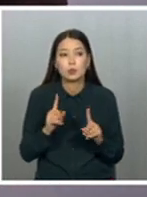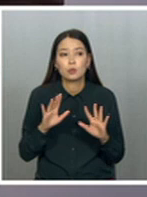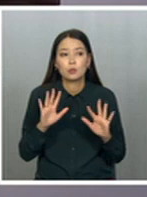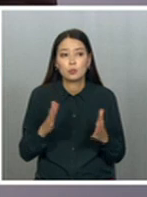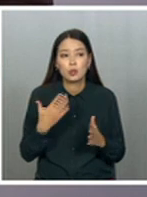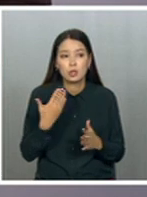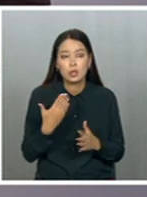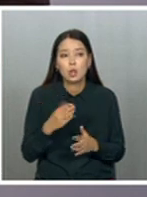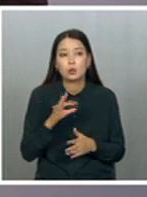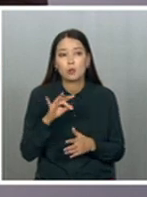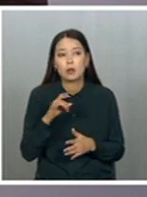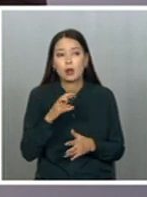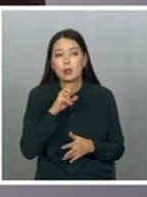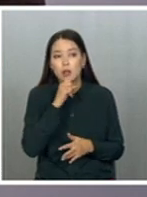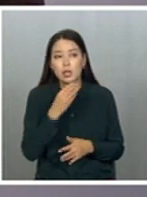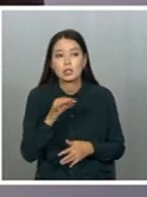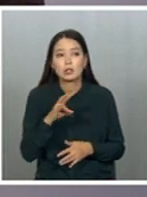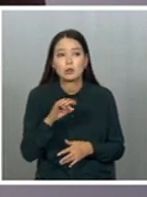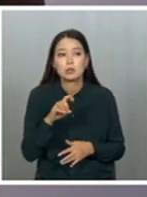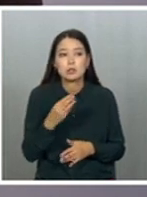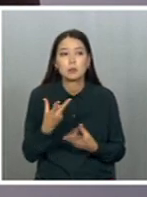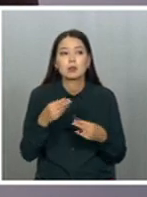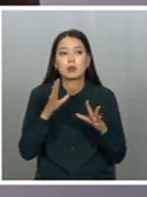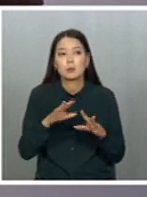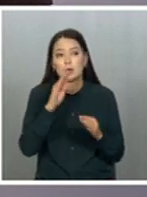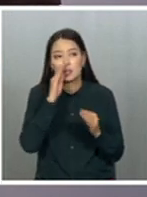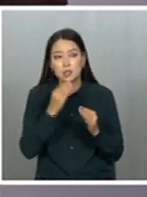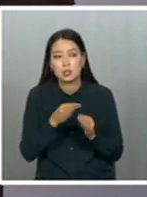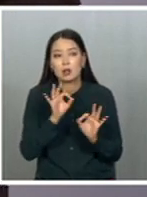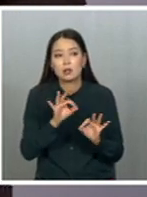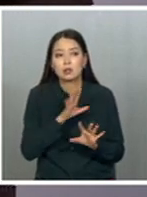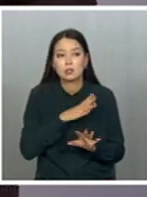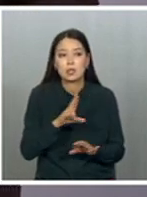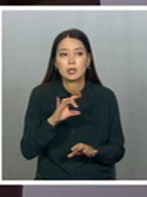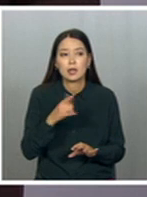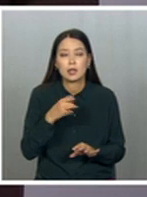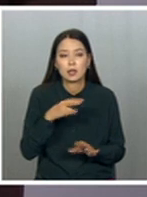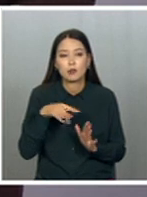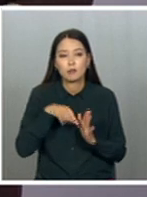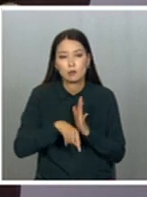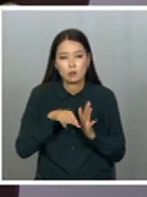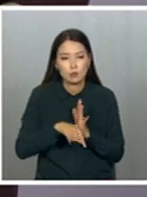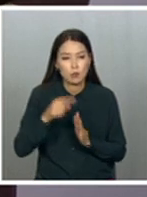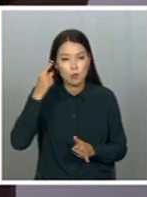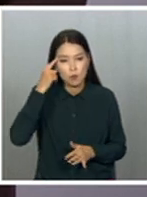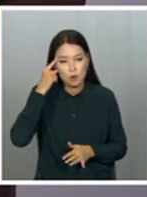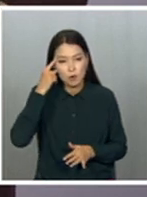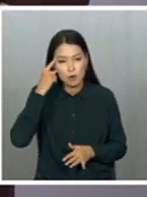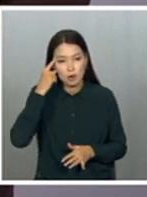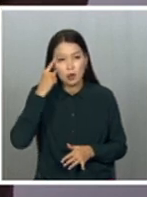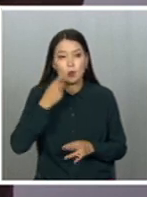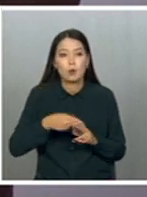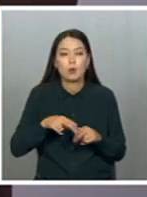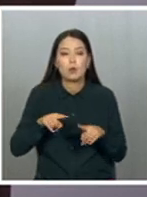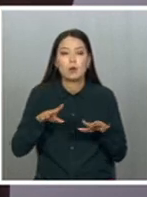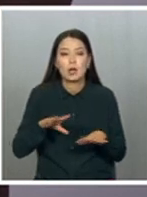Ақсақал Иноземцевті қайда жасырған айтпаған тұстағы Крейгелдің ішкі ойы. Осы жерде